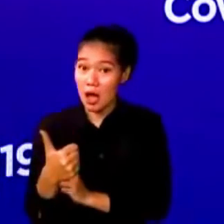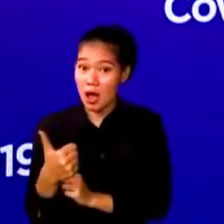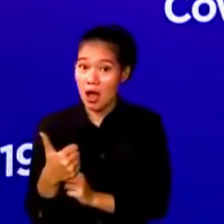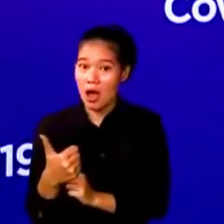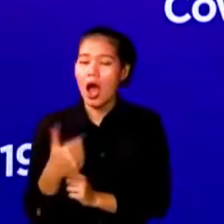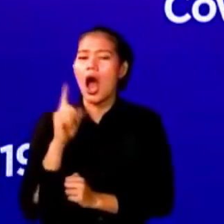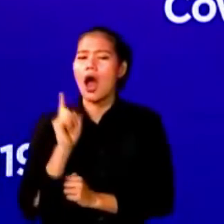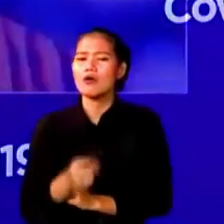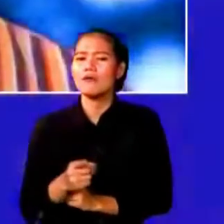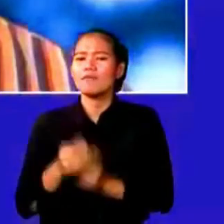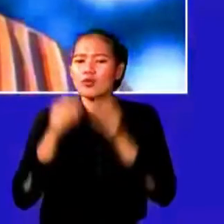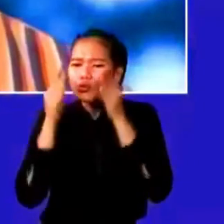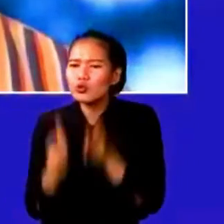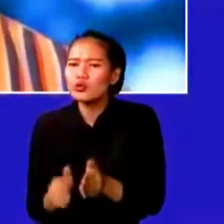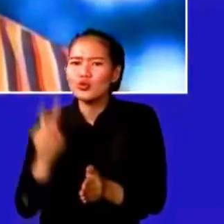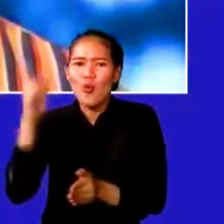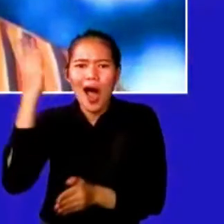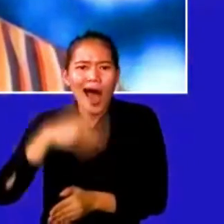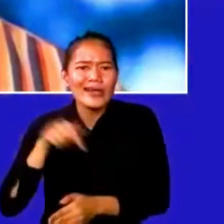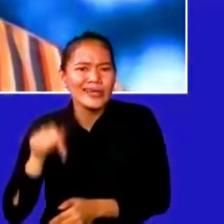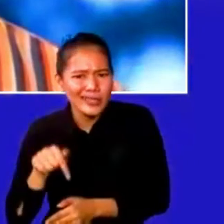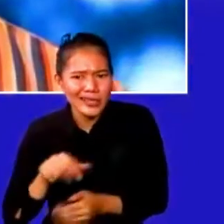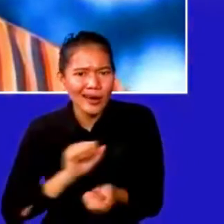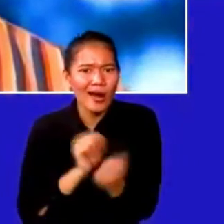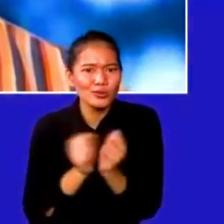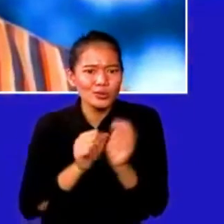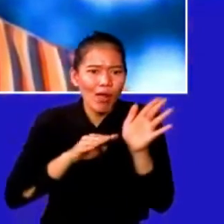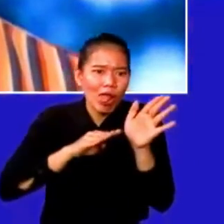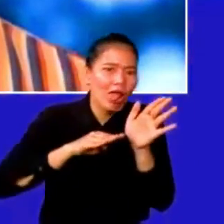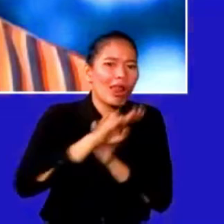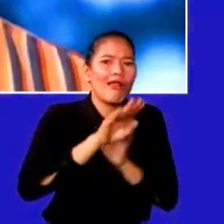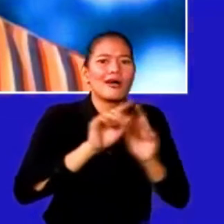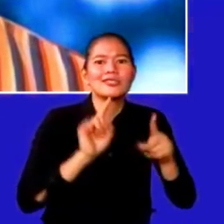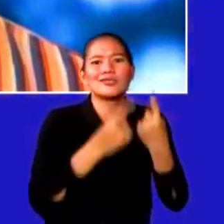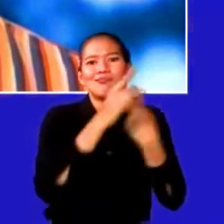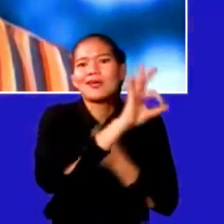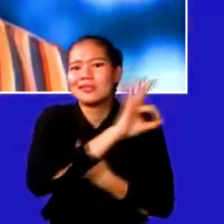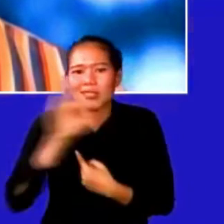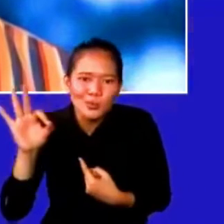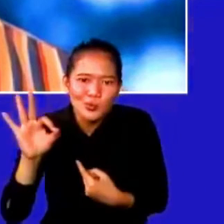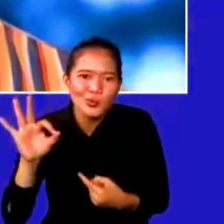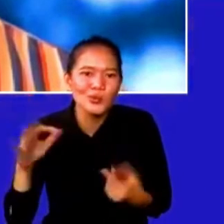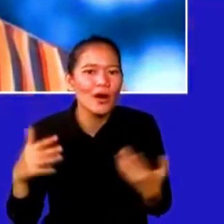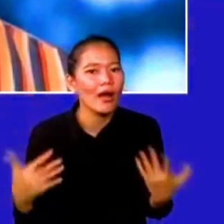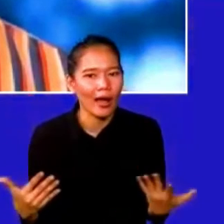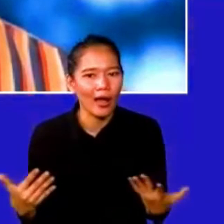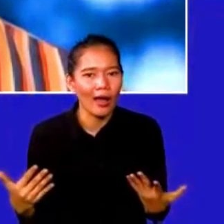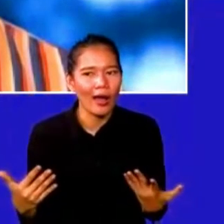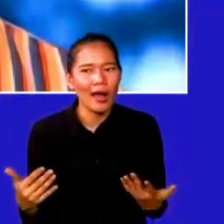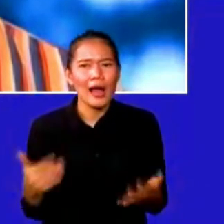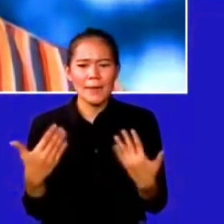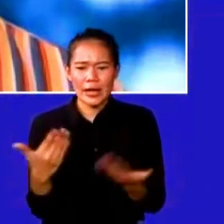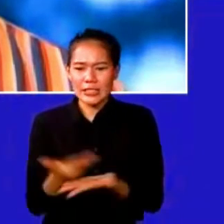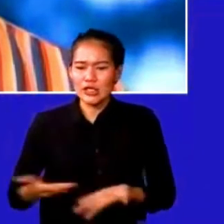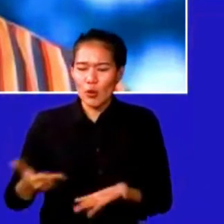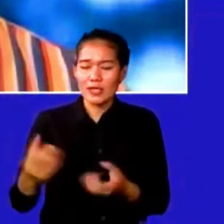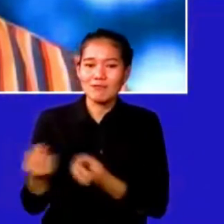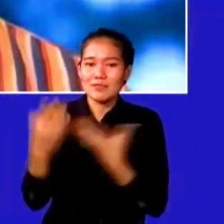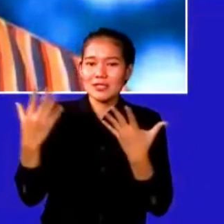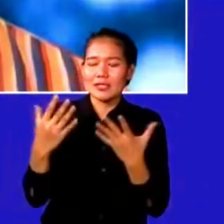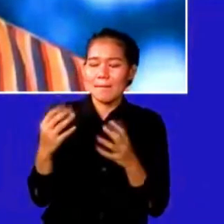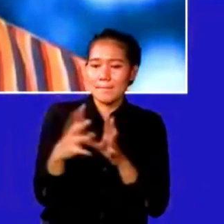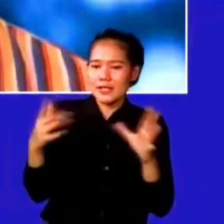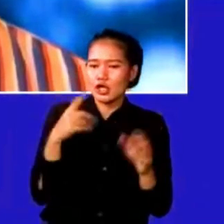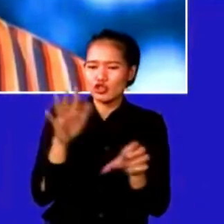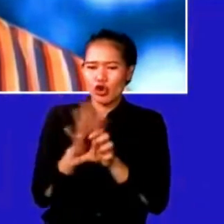terlebih dalam dua hari terakhir ini kasusnya mencapai 11.000 kasus dan apakah momen besar seperti